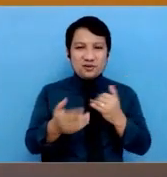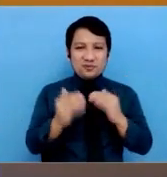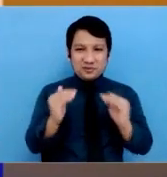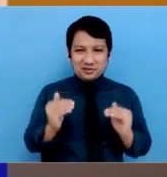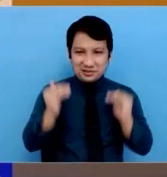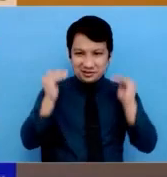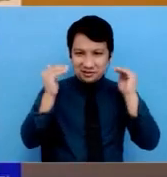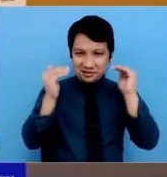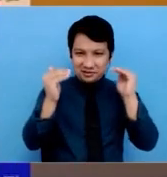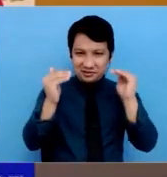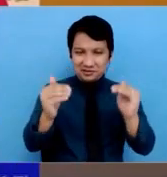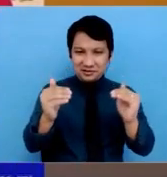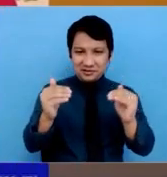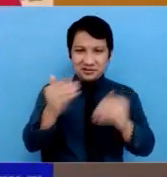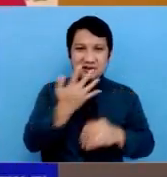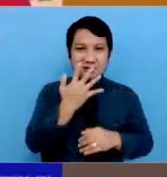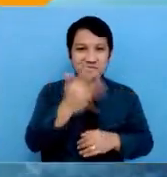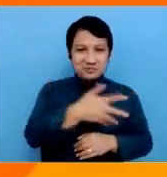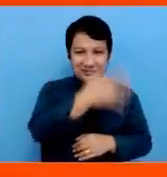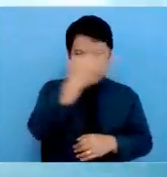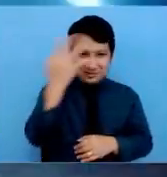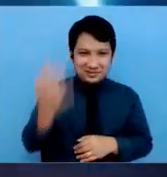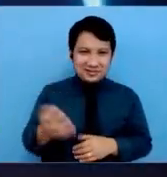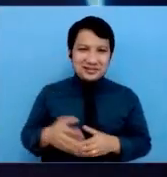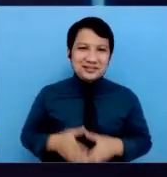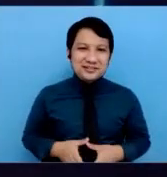naman ang rainbow community.